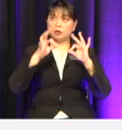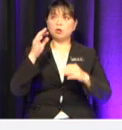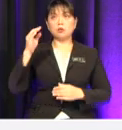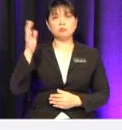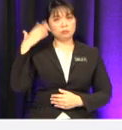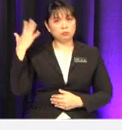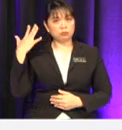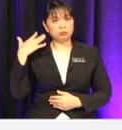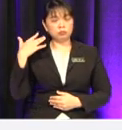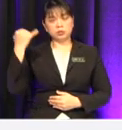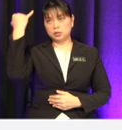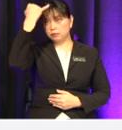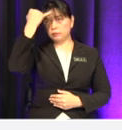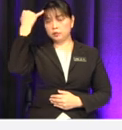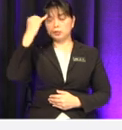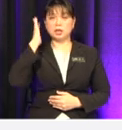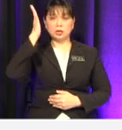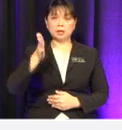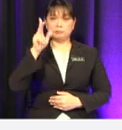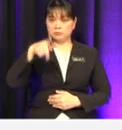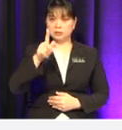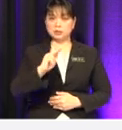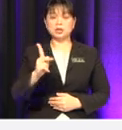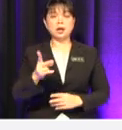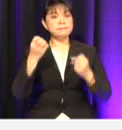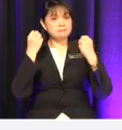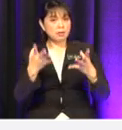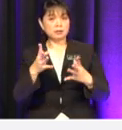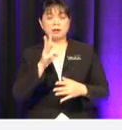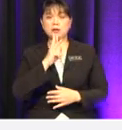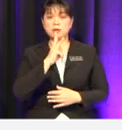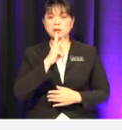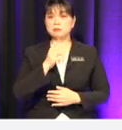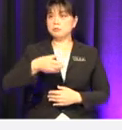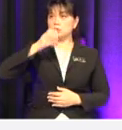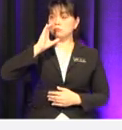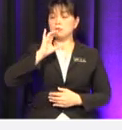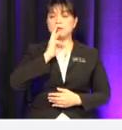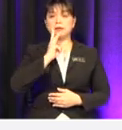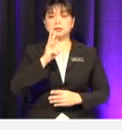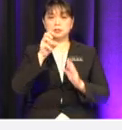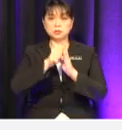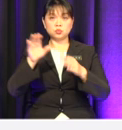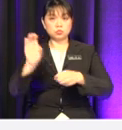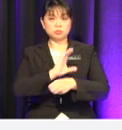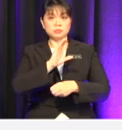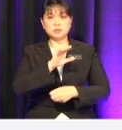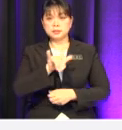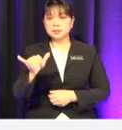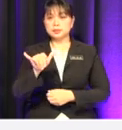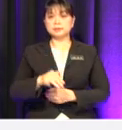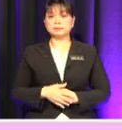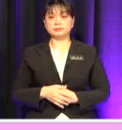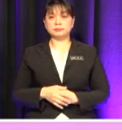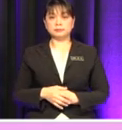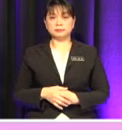Ayah banyak minum air yang secukupnya Oke betul oke so itu adalah di bawah